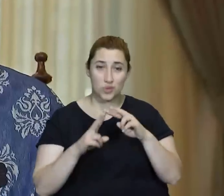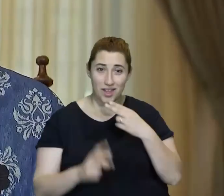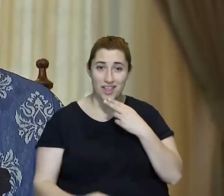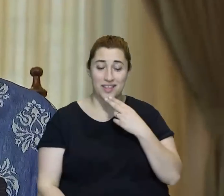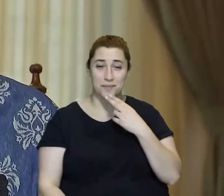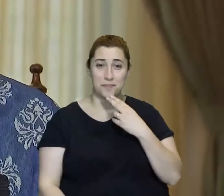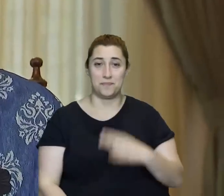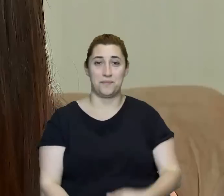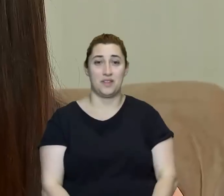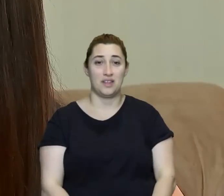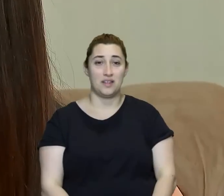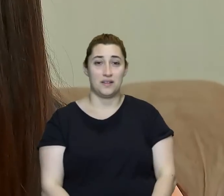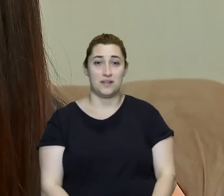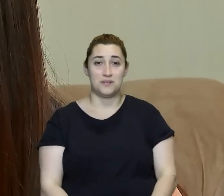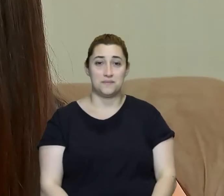Hanım.